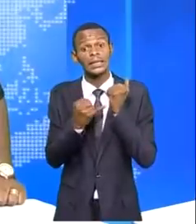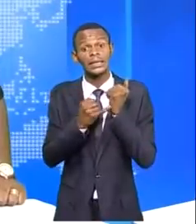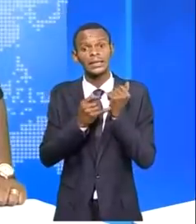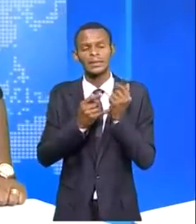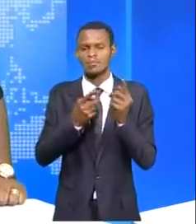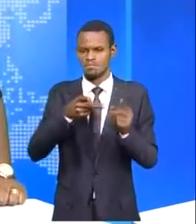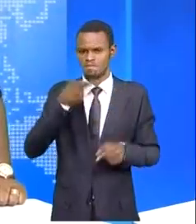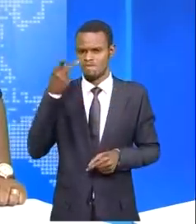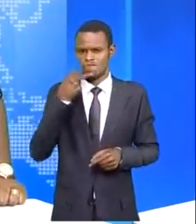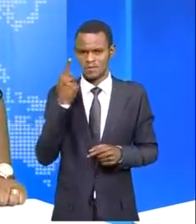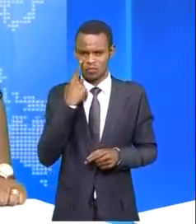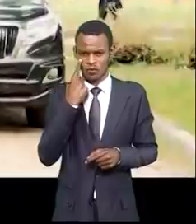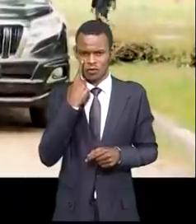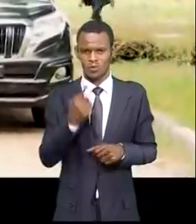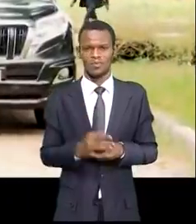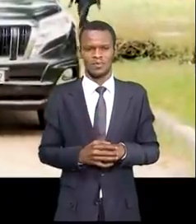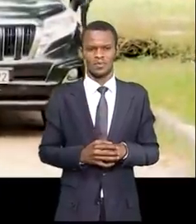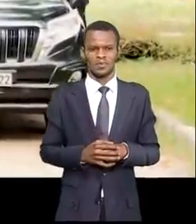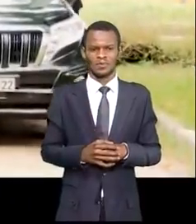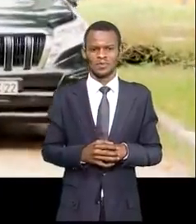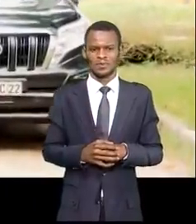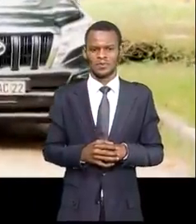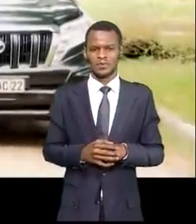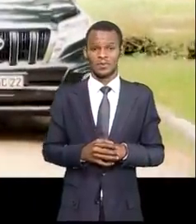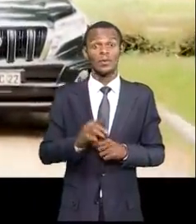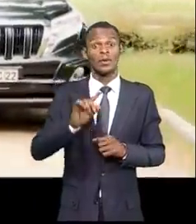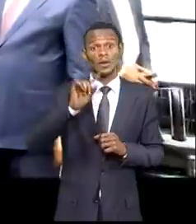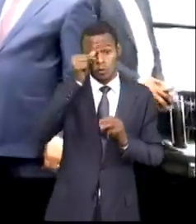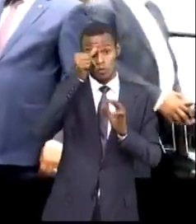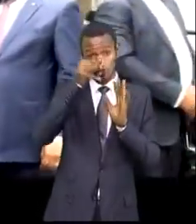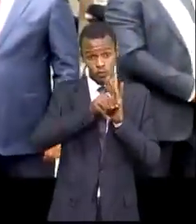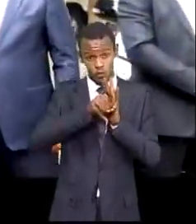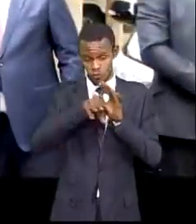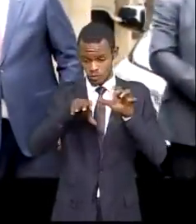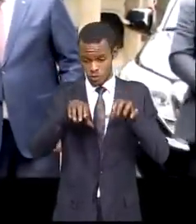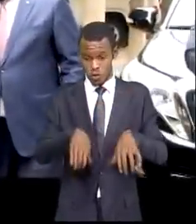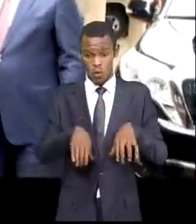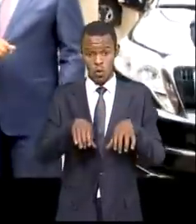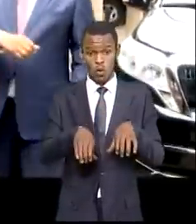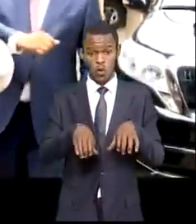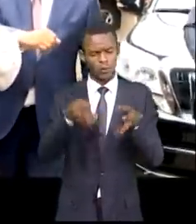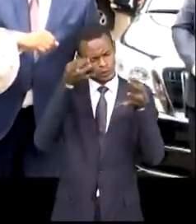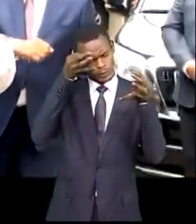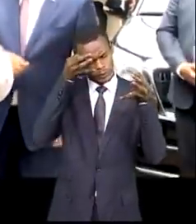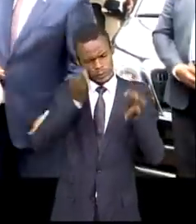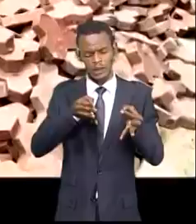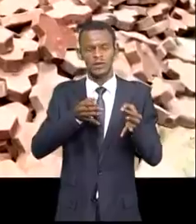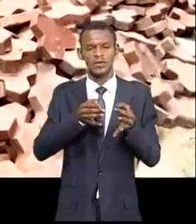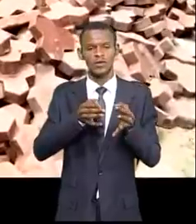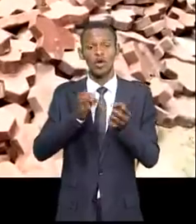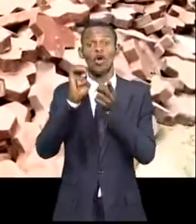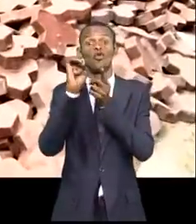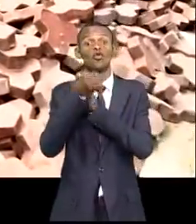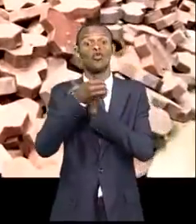lopes cas combats ne sont pas le gouvernement de la république démocratique du congo tient à la protection de l'environnement mais aussi à l'assainissement